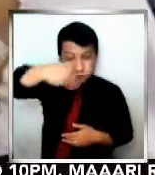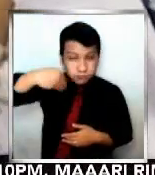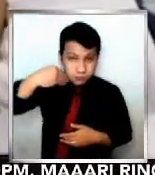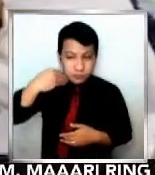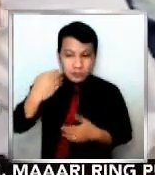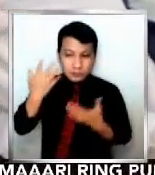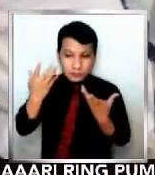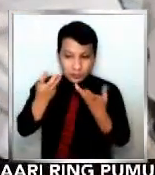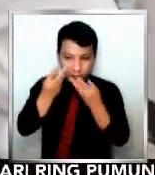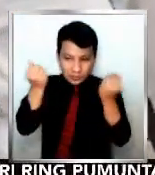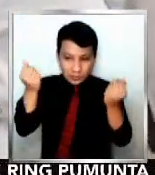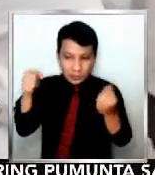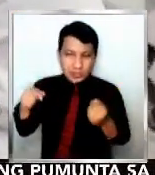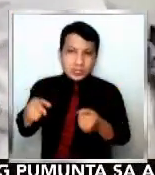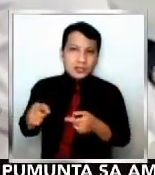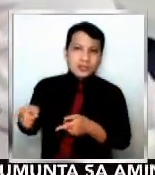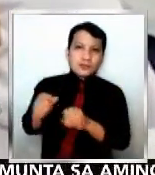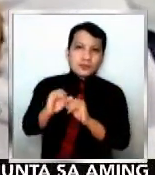ang pogi mo na!